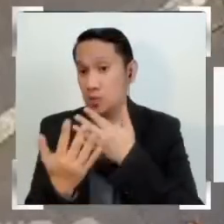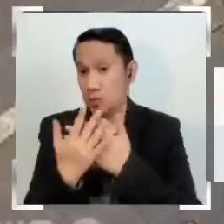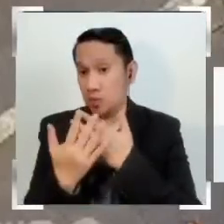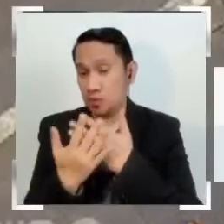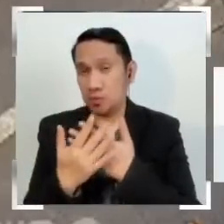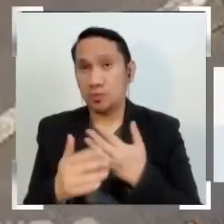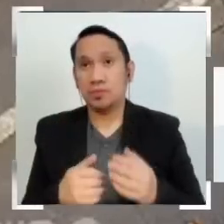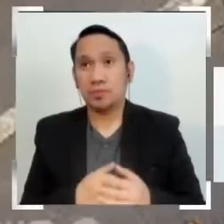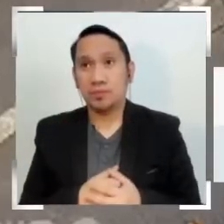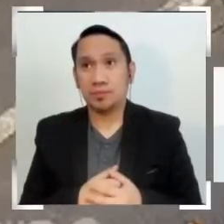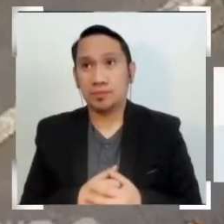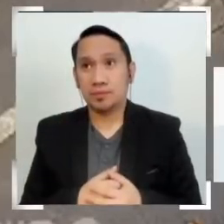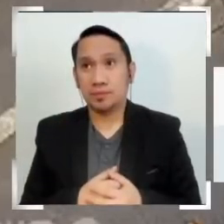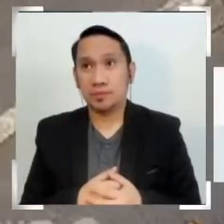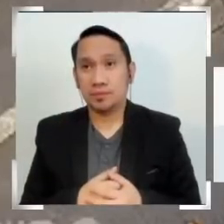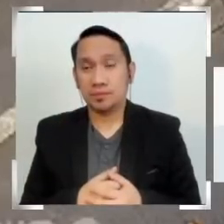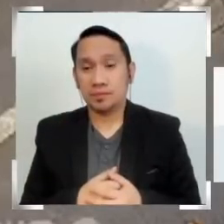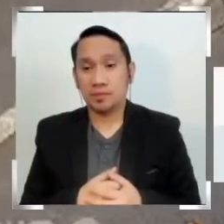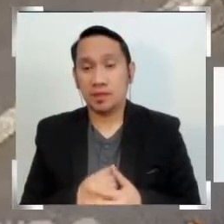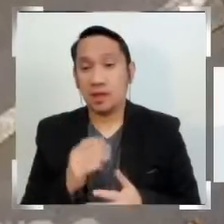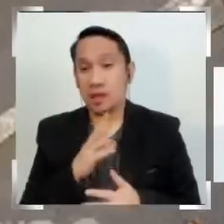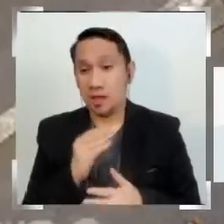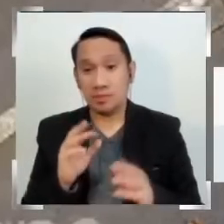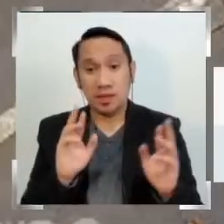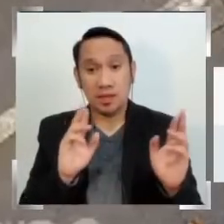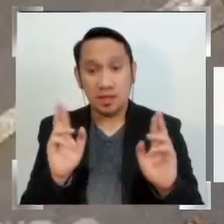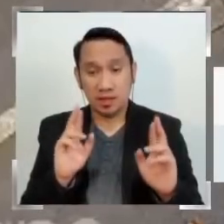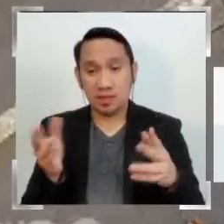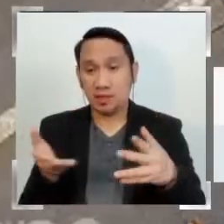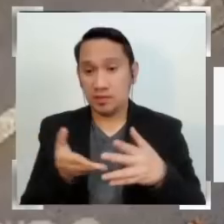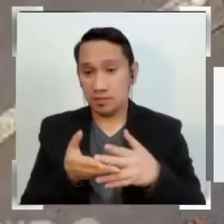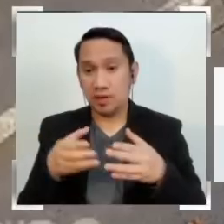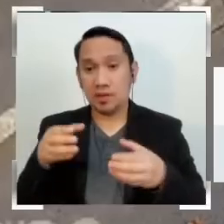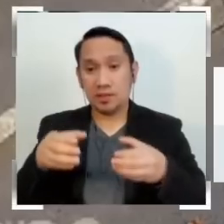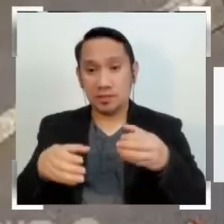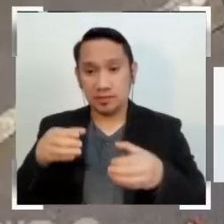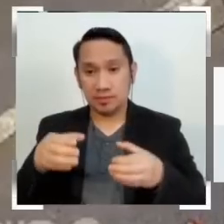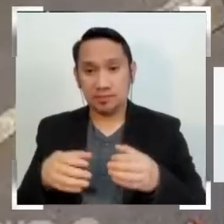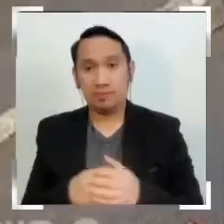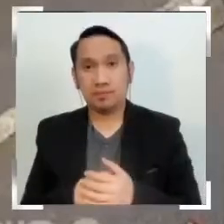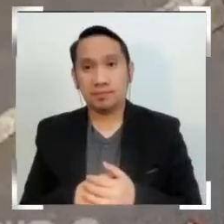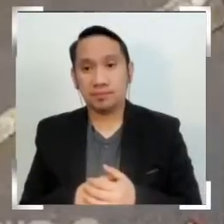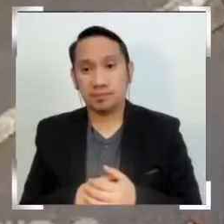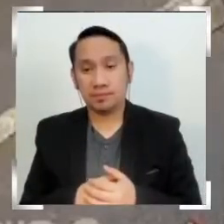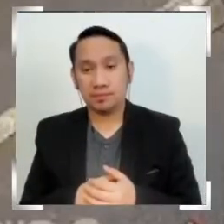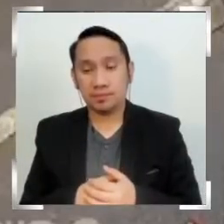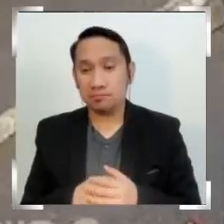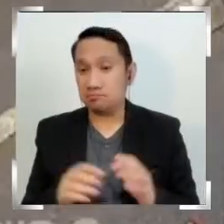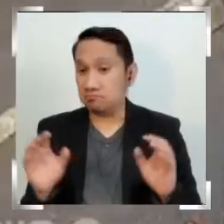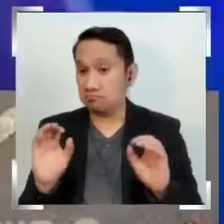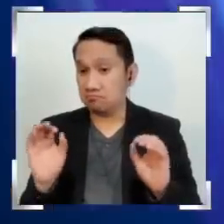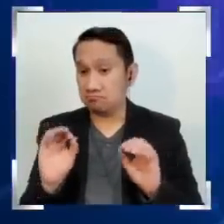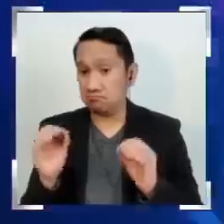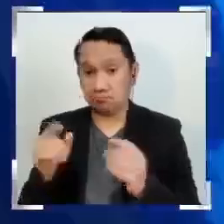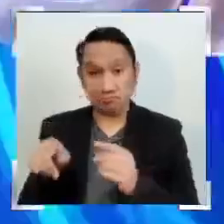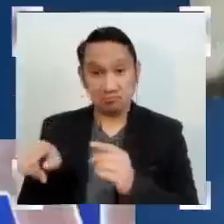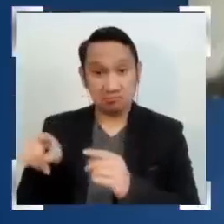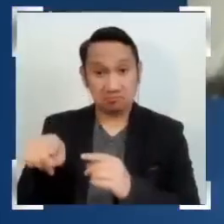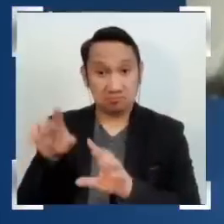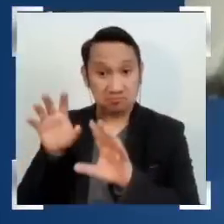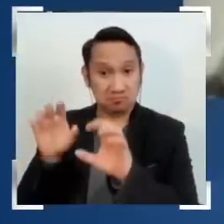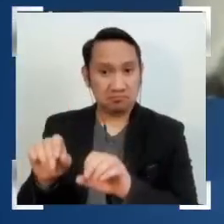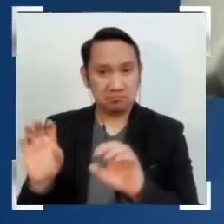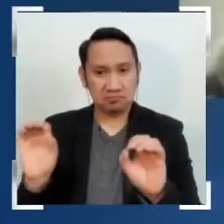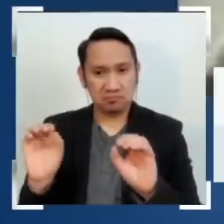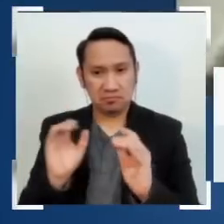Detention Cell habang inihahanda ang mga kasong isasampa laban sa kanila. Wala pang pahayag ang mga suspect.